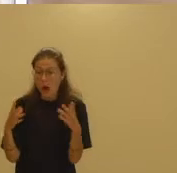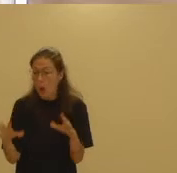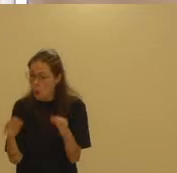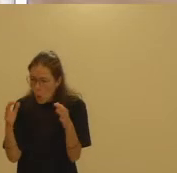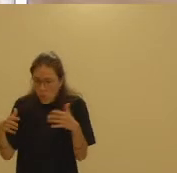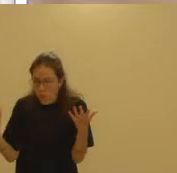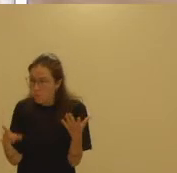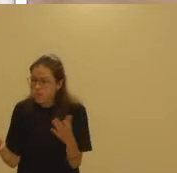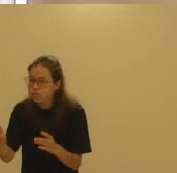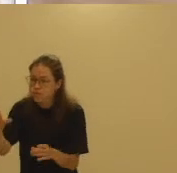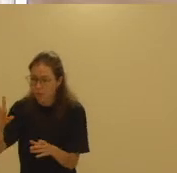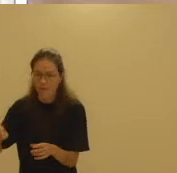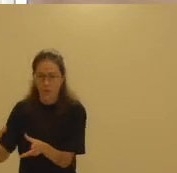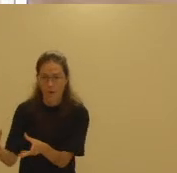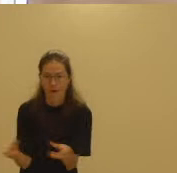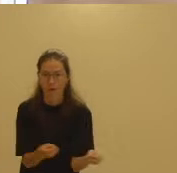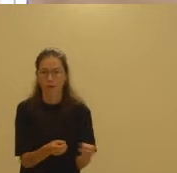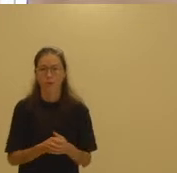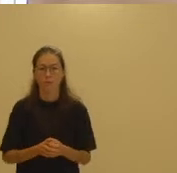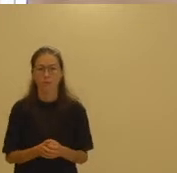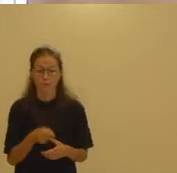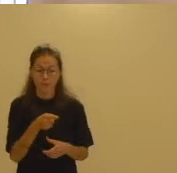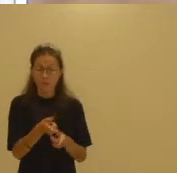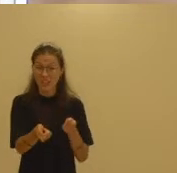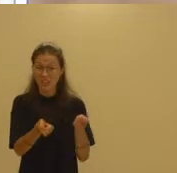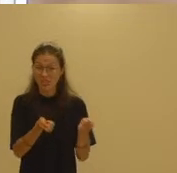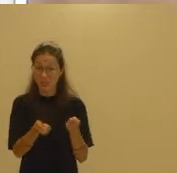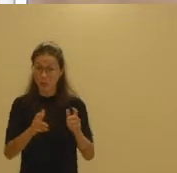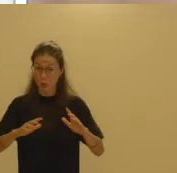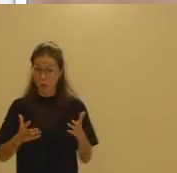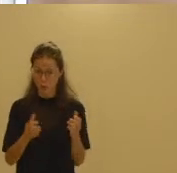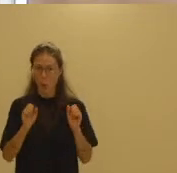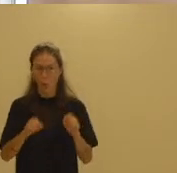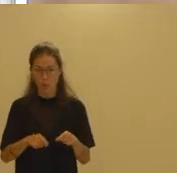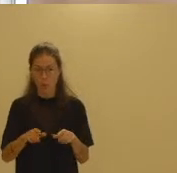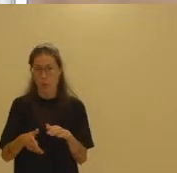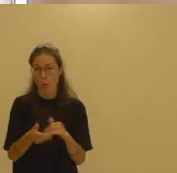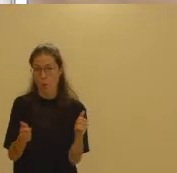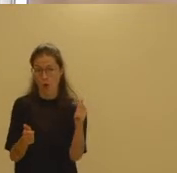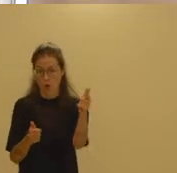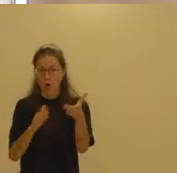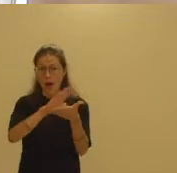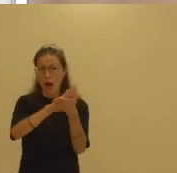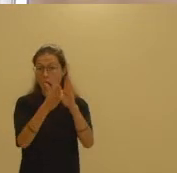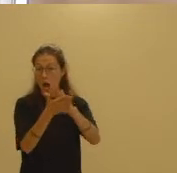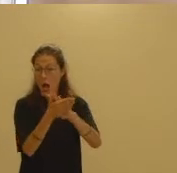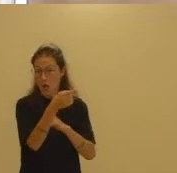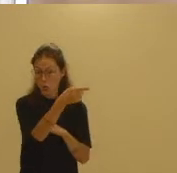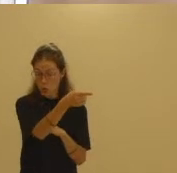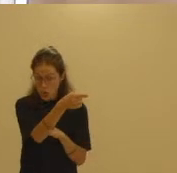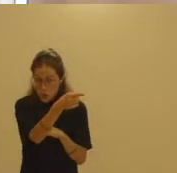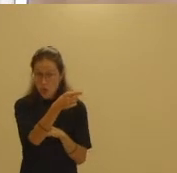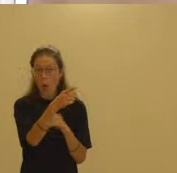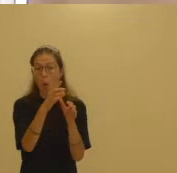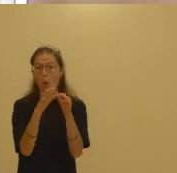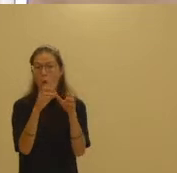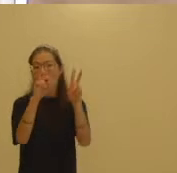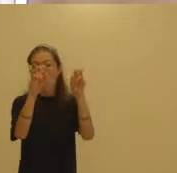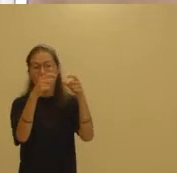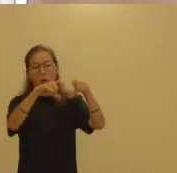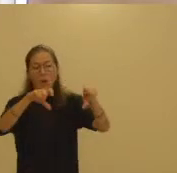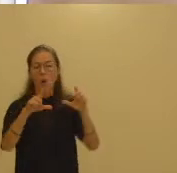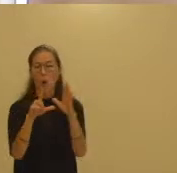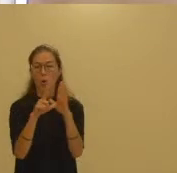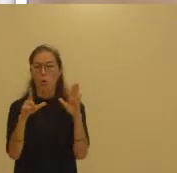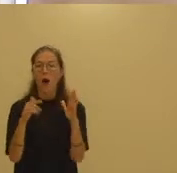errants. La gestion de cette fourrière peut toutefois être assurée par une association régie par la loi de 1901,